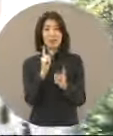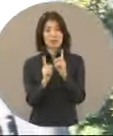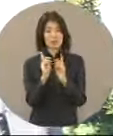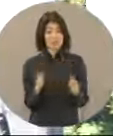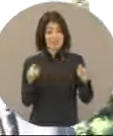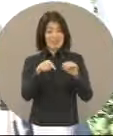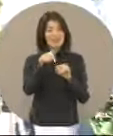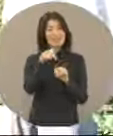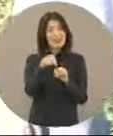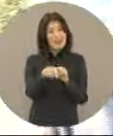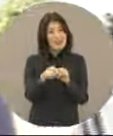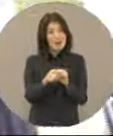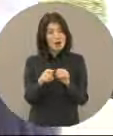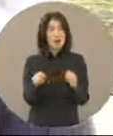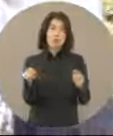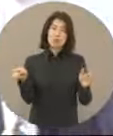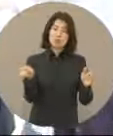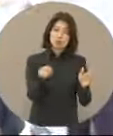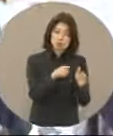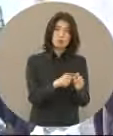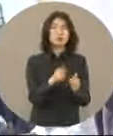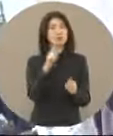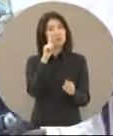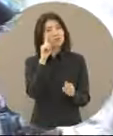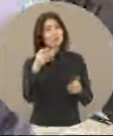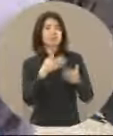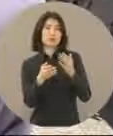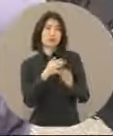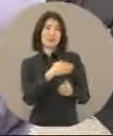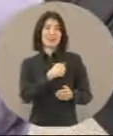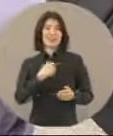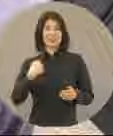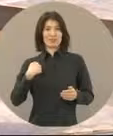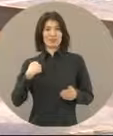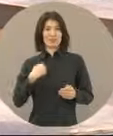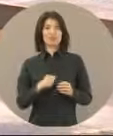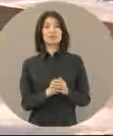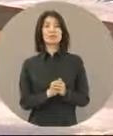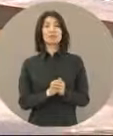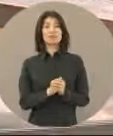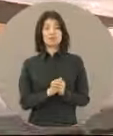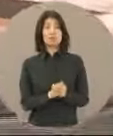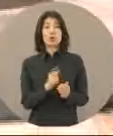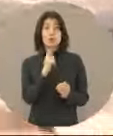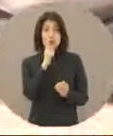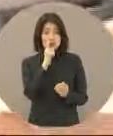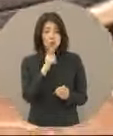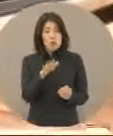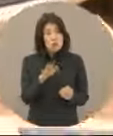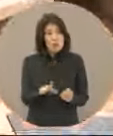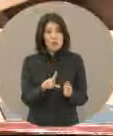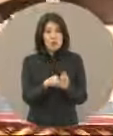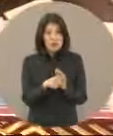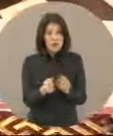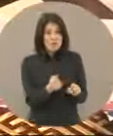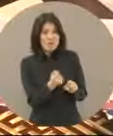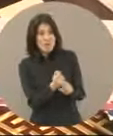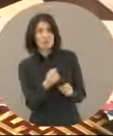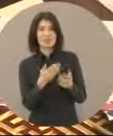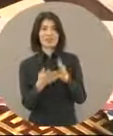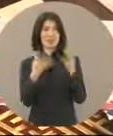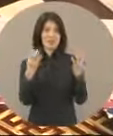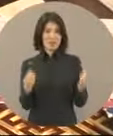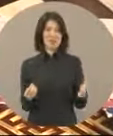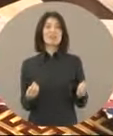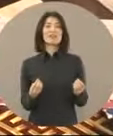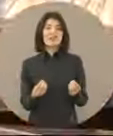ではいつでも川越祭りを実感することができます。 私もですね、山車もちろん見たことありますし、小さい頃は引いたこともあ